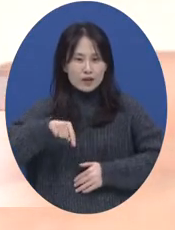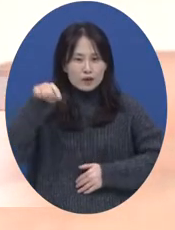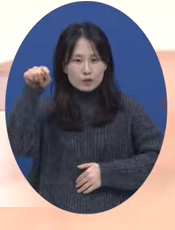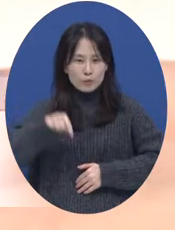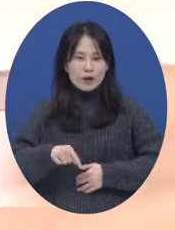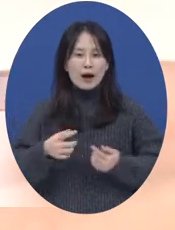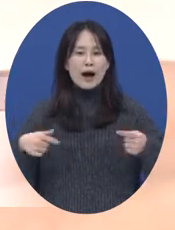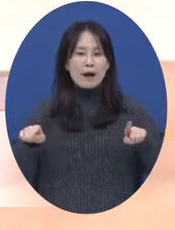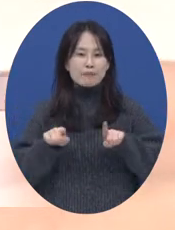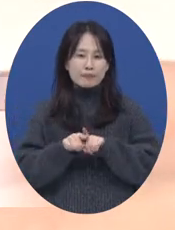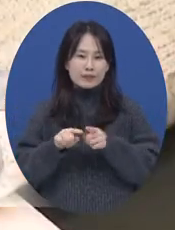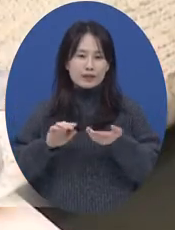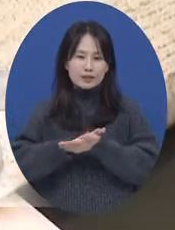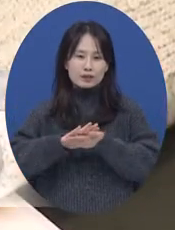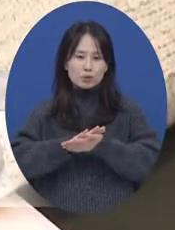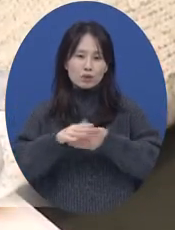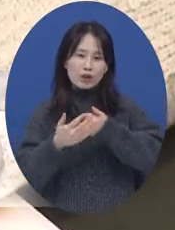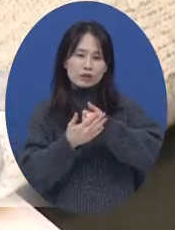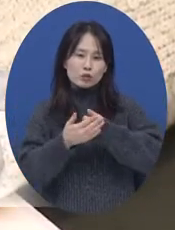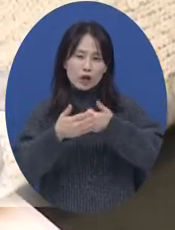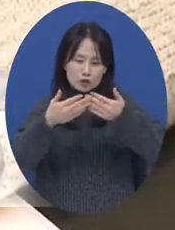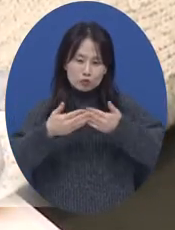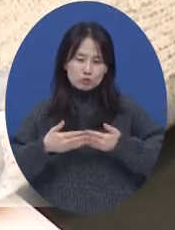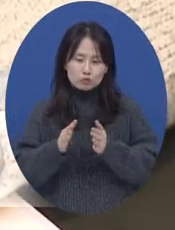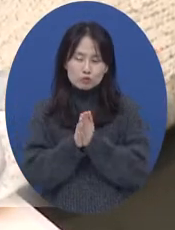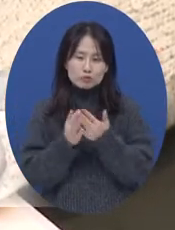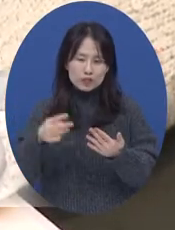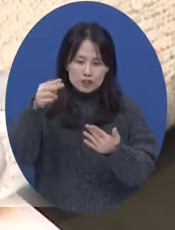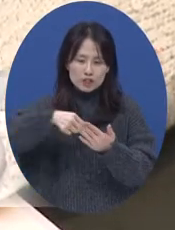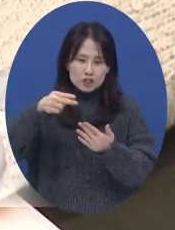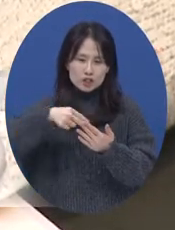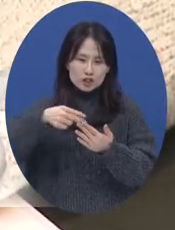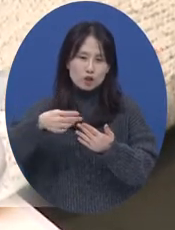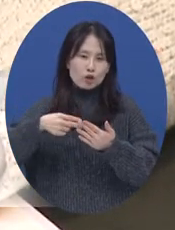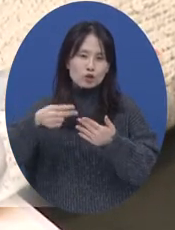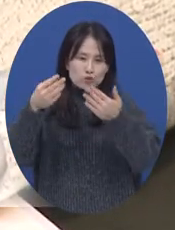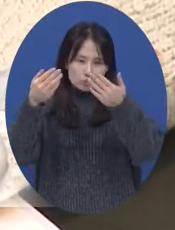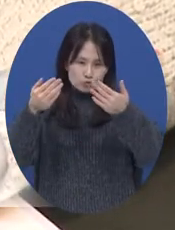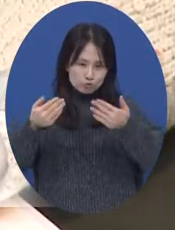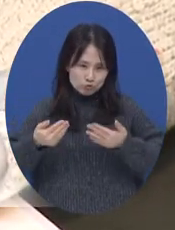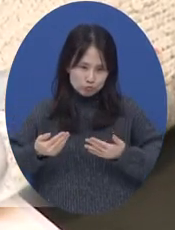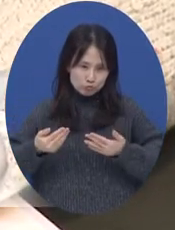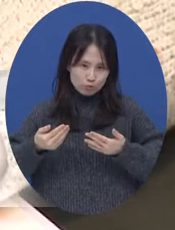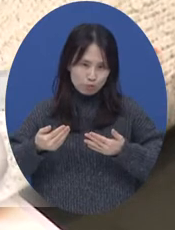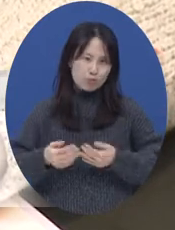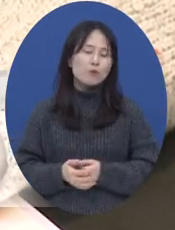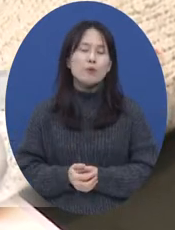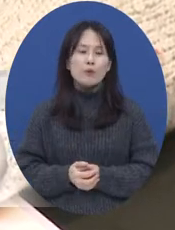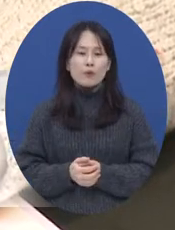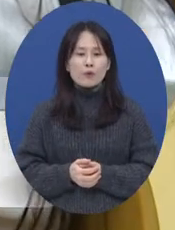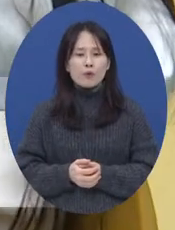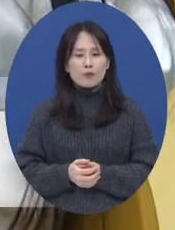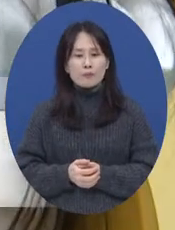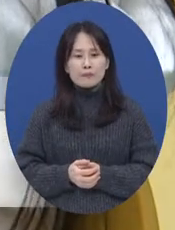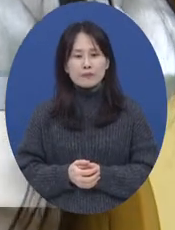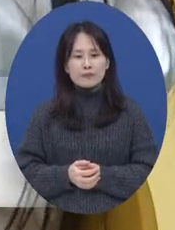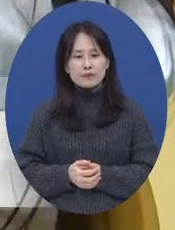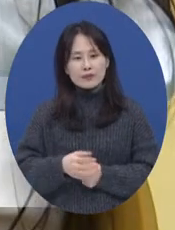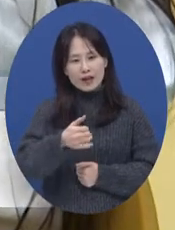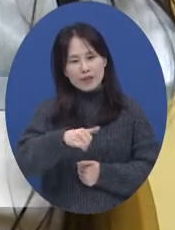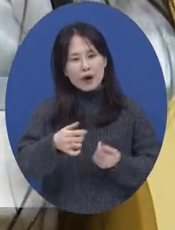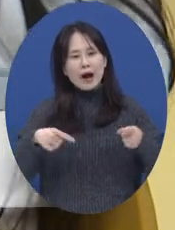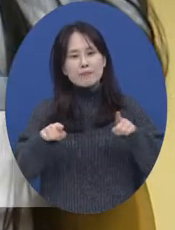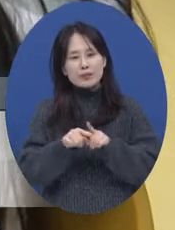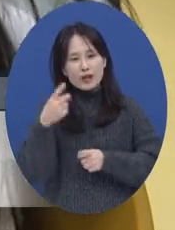즉 영유아 과 즉 5 같이 놀아주면서 새배 건 주거나 그러나 사에